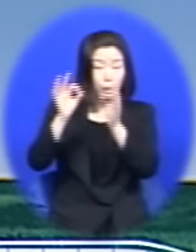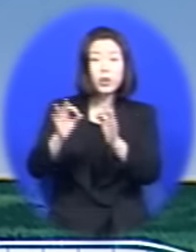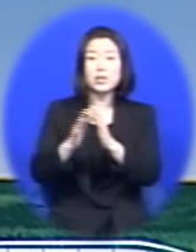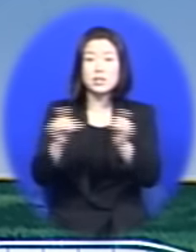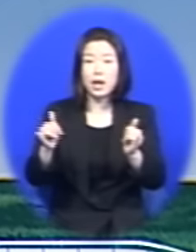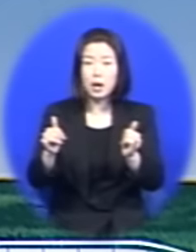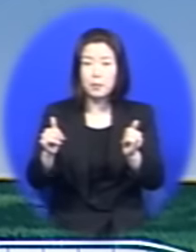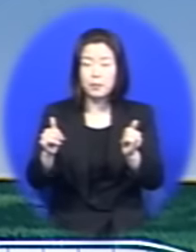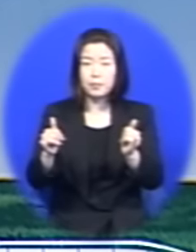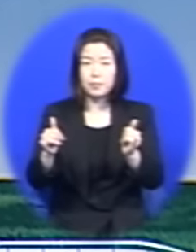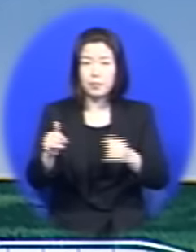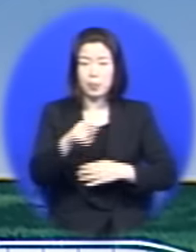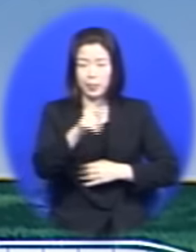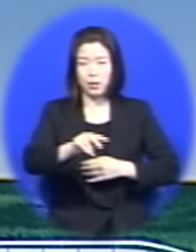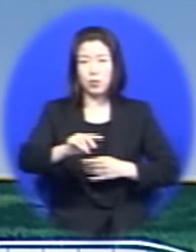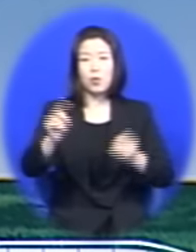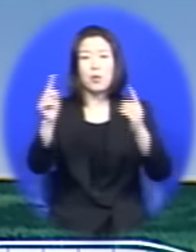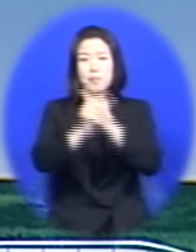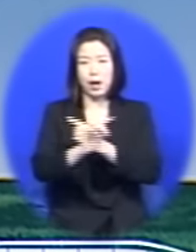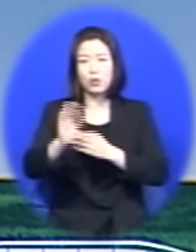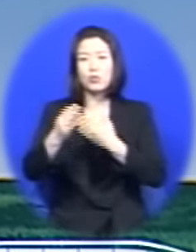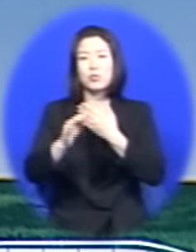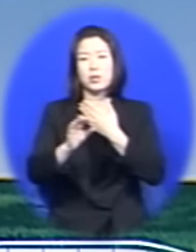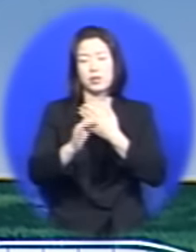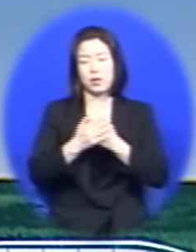사람이 고치면 돼요.